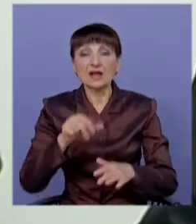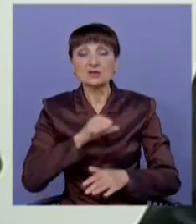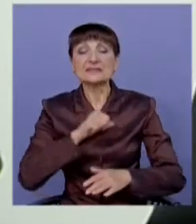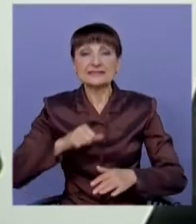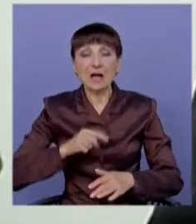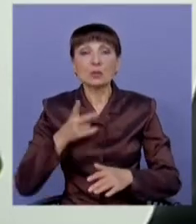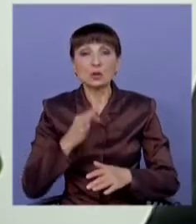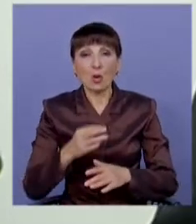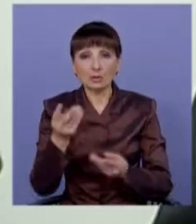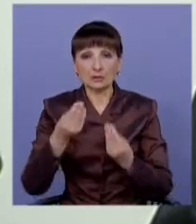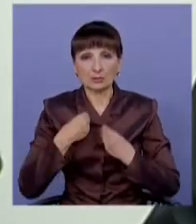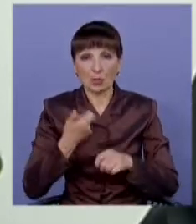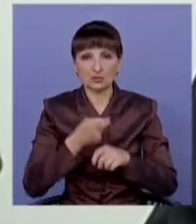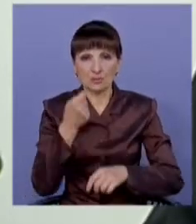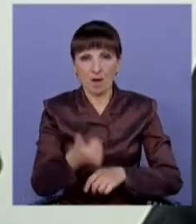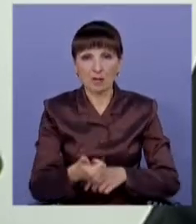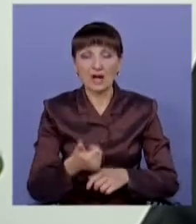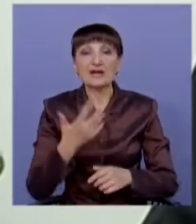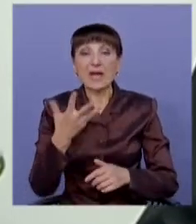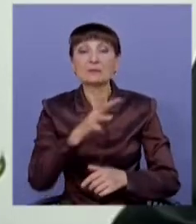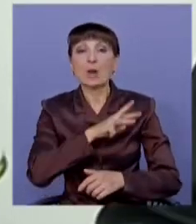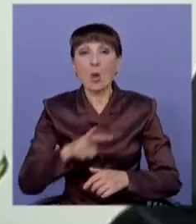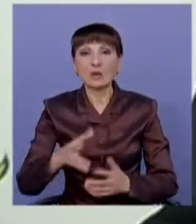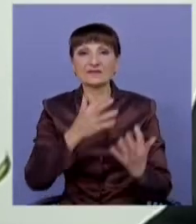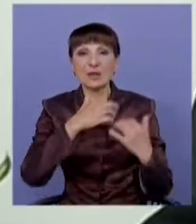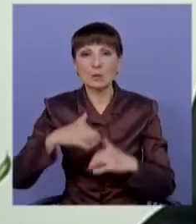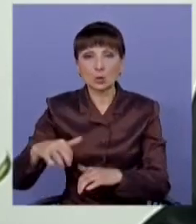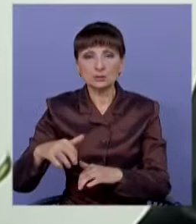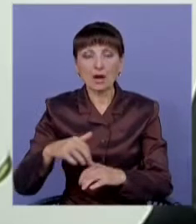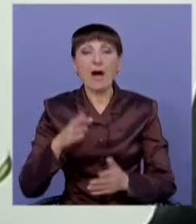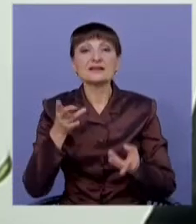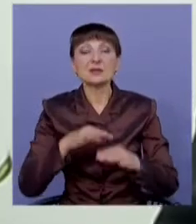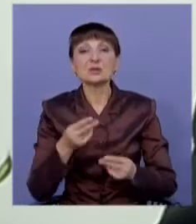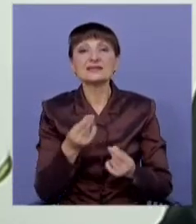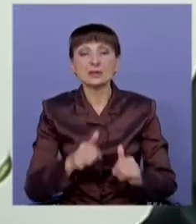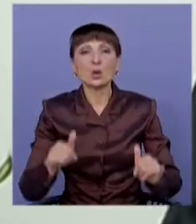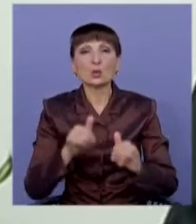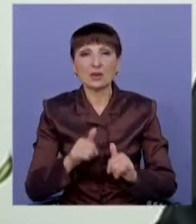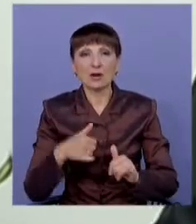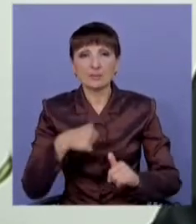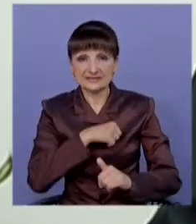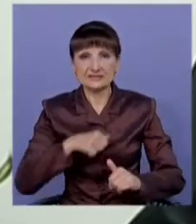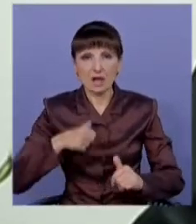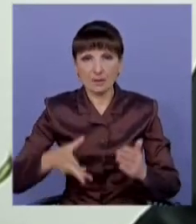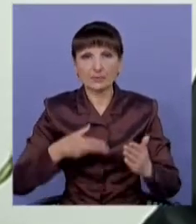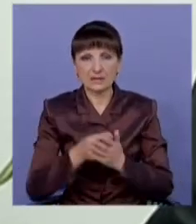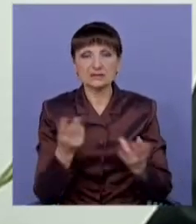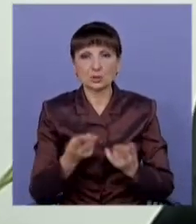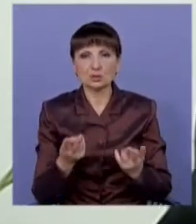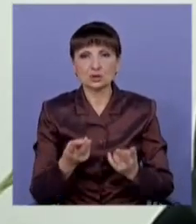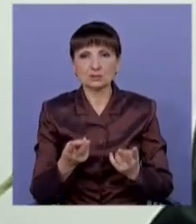тогда оплачивать, если за 5 миллионов изымут объект целый, да, такой, соответственно, остальную сумму уже повиснет на компании, которая